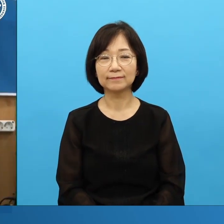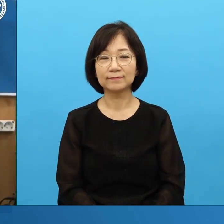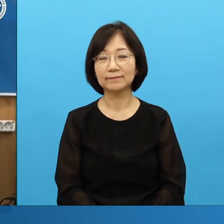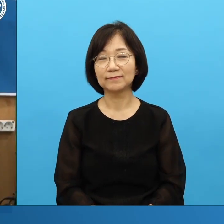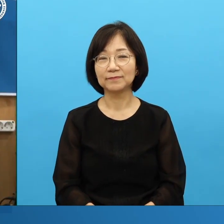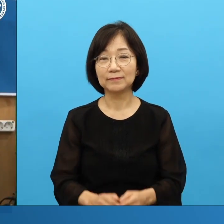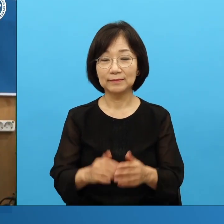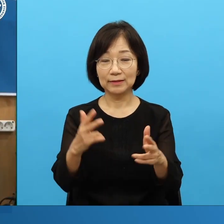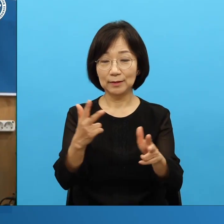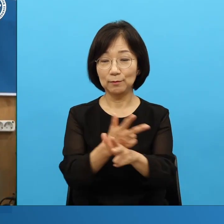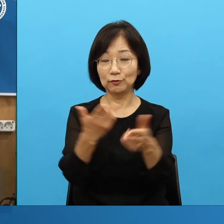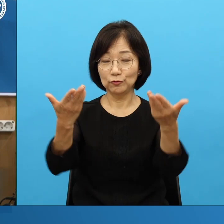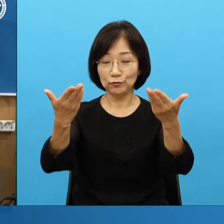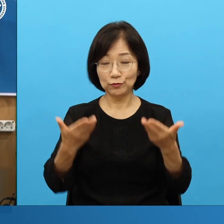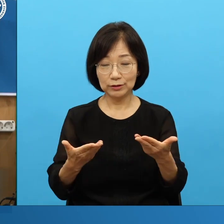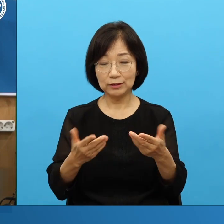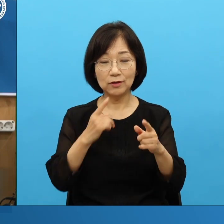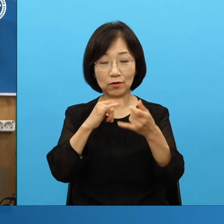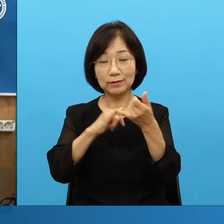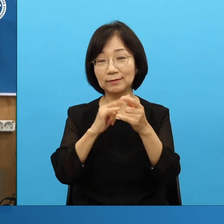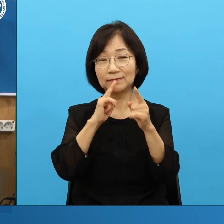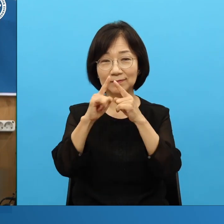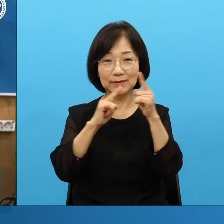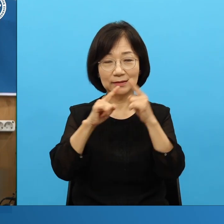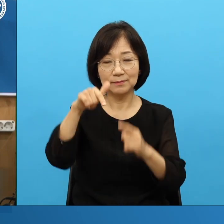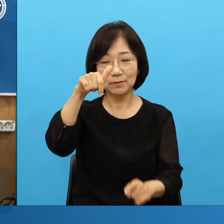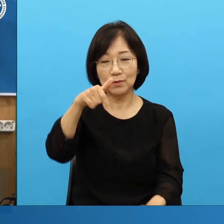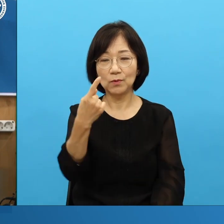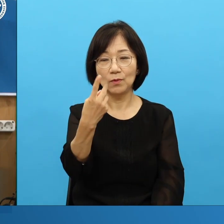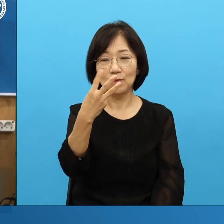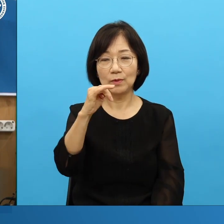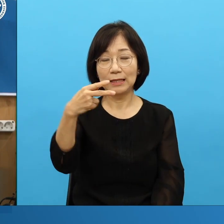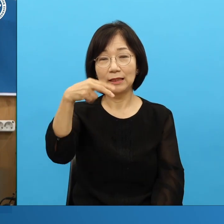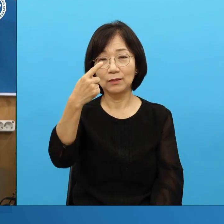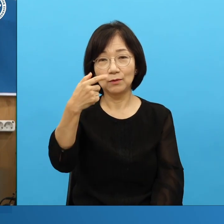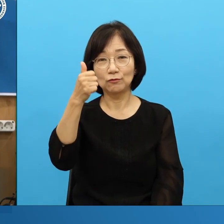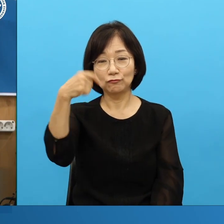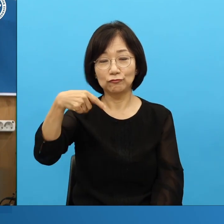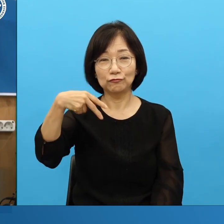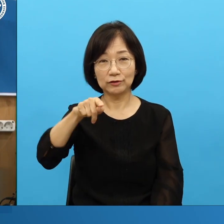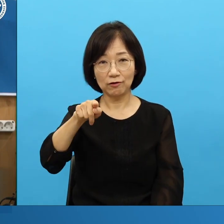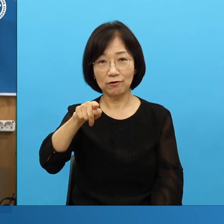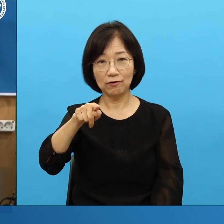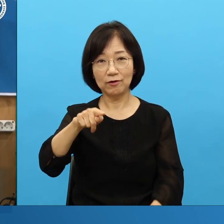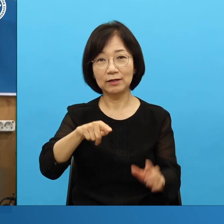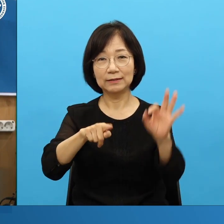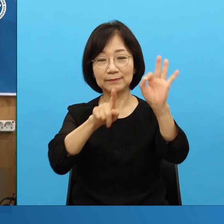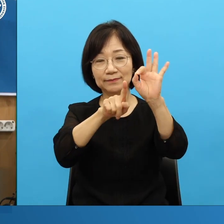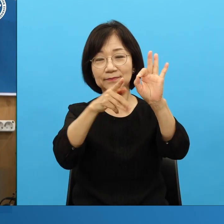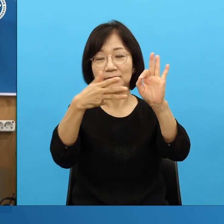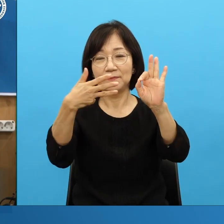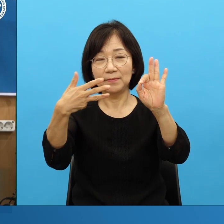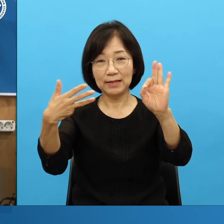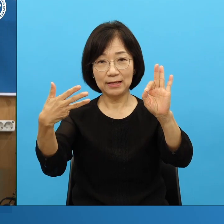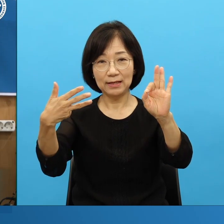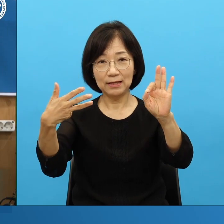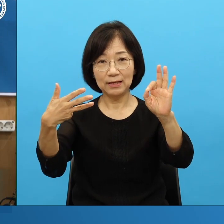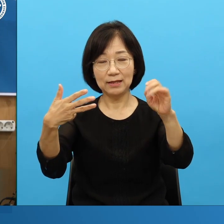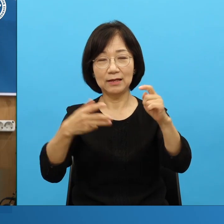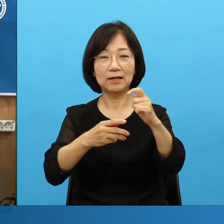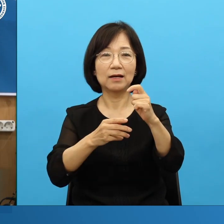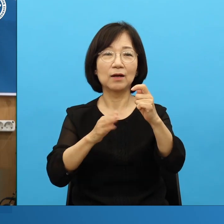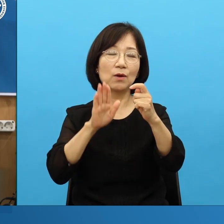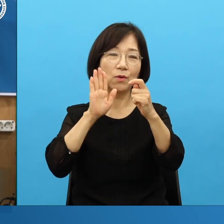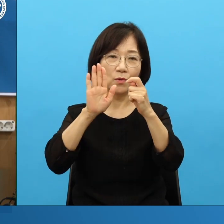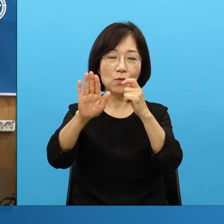이번 주간에 주시는 하나님의 영원한 언약의 말씀은 고린도후서 10장 1절에서 8절 말씀입니다. The eternal covenantal word of God that He has